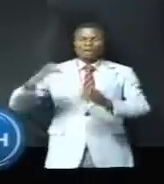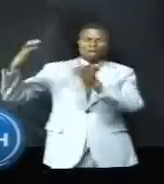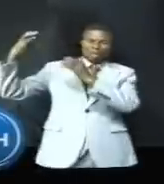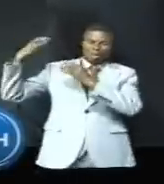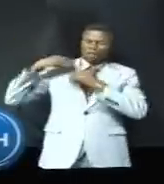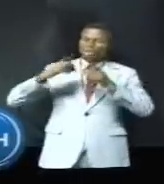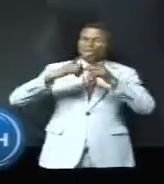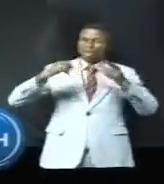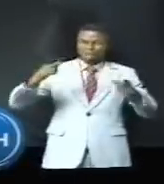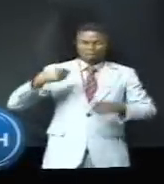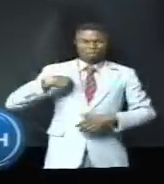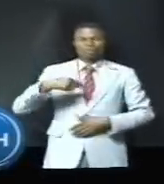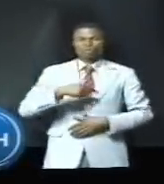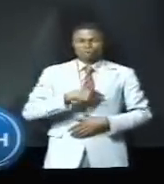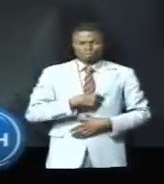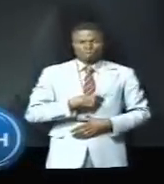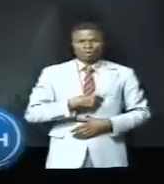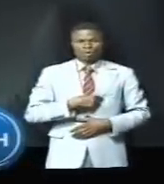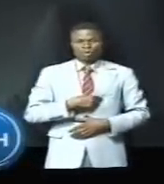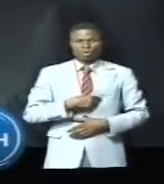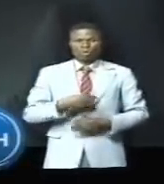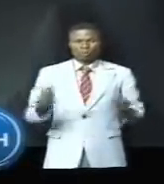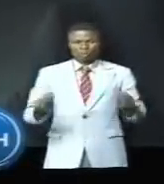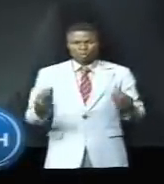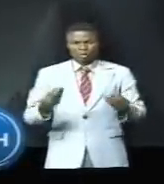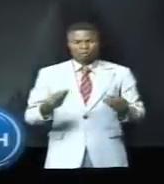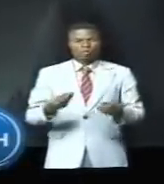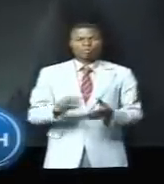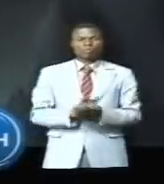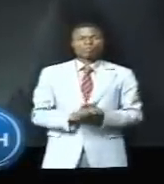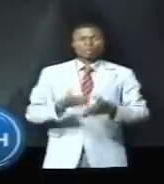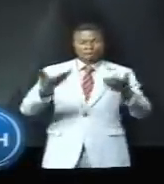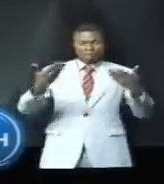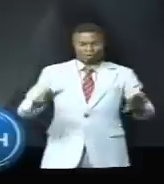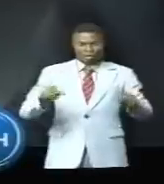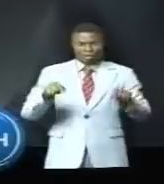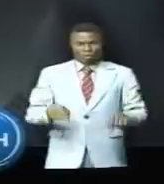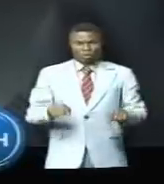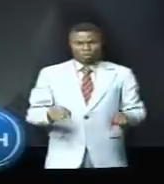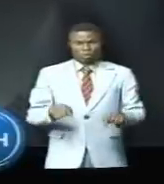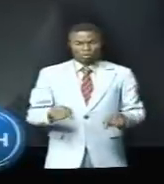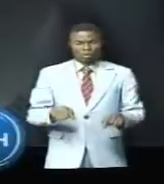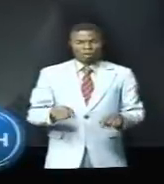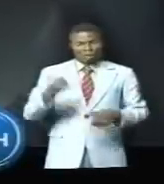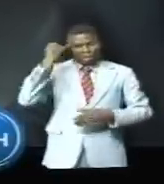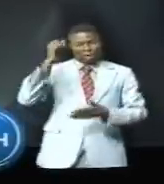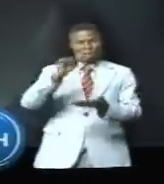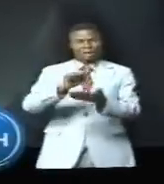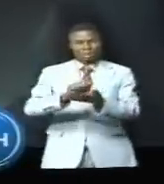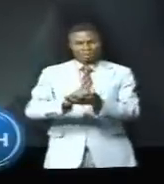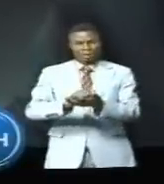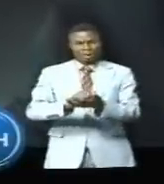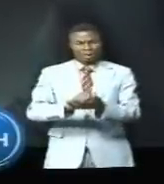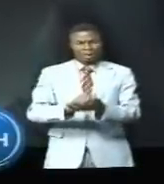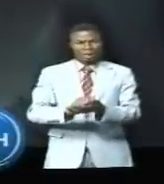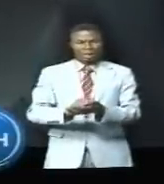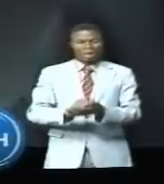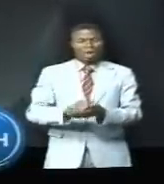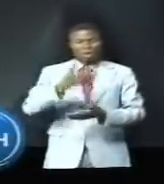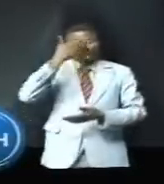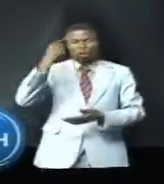non un privilège. Je saurais terminer ce propos sans remercier